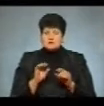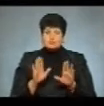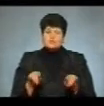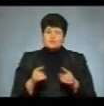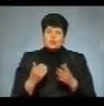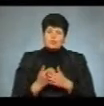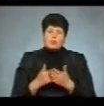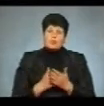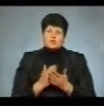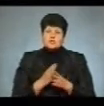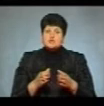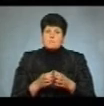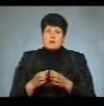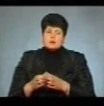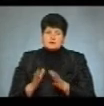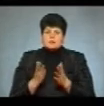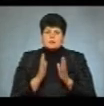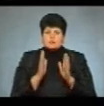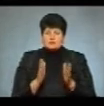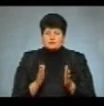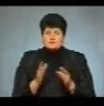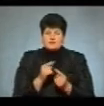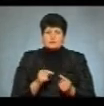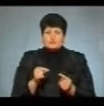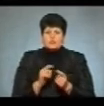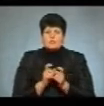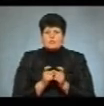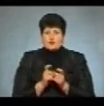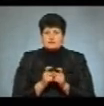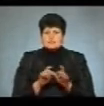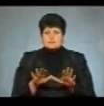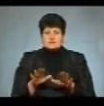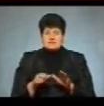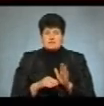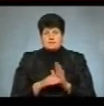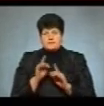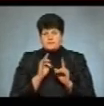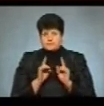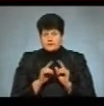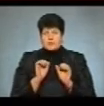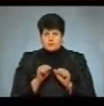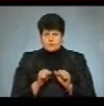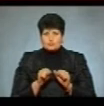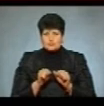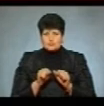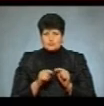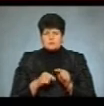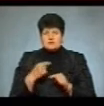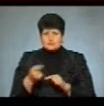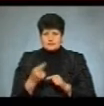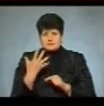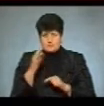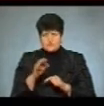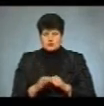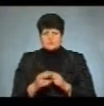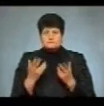нові політичні партії, які будуть, відповідно, боротися за місця в парламенті. І можуть перетнути цих 5%, так? Звичайно,